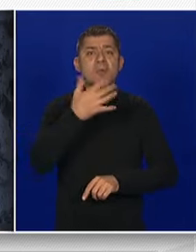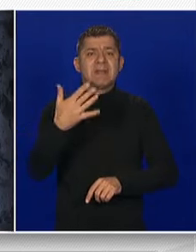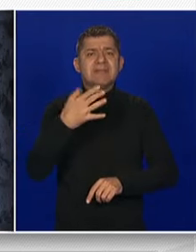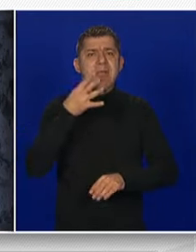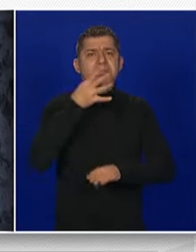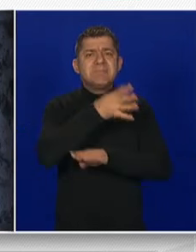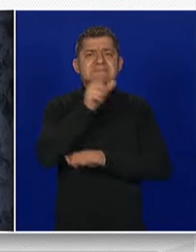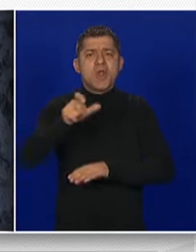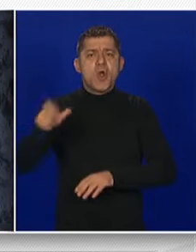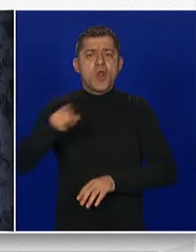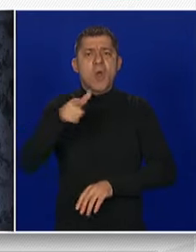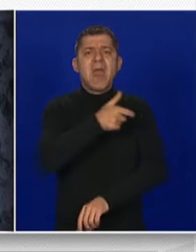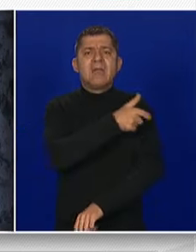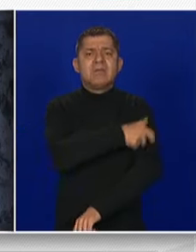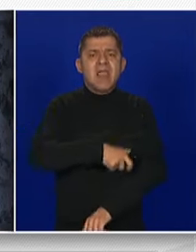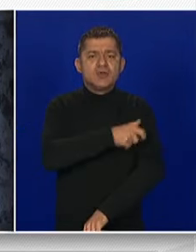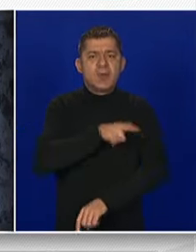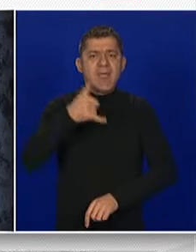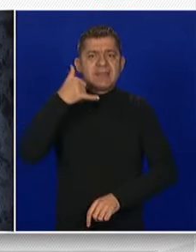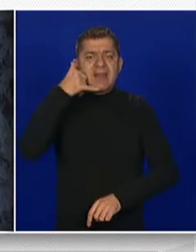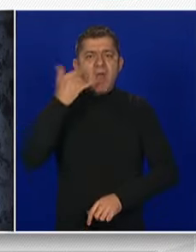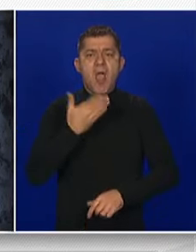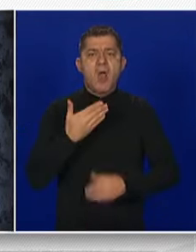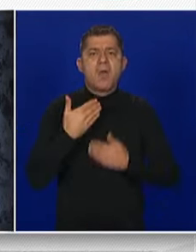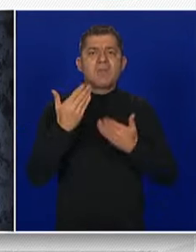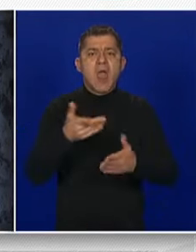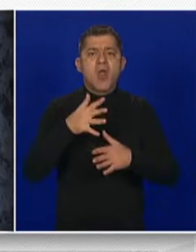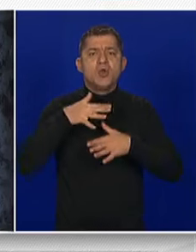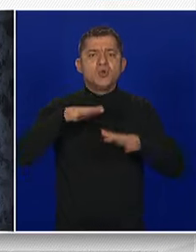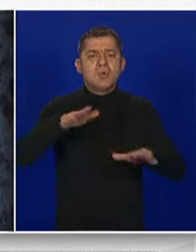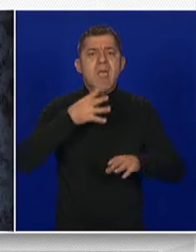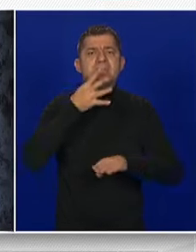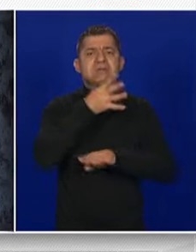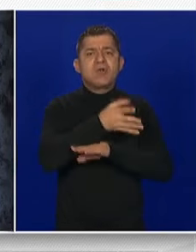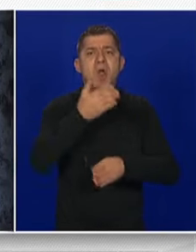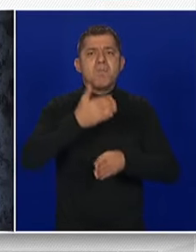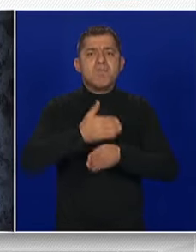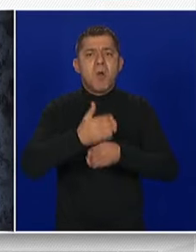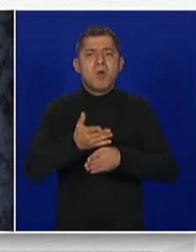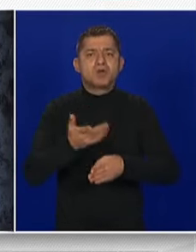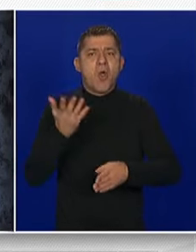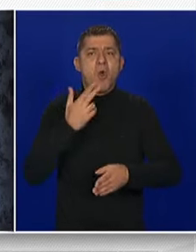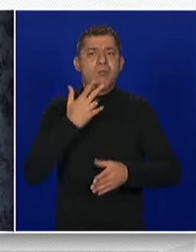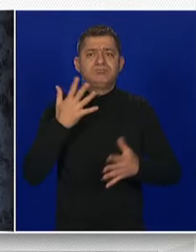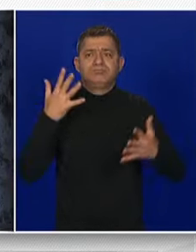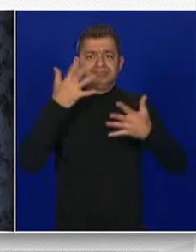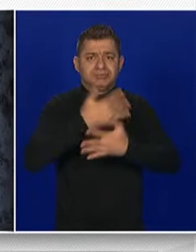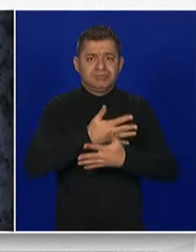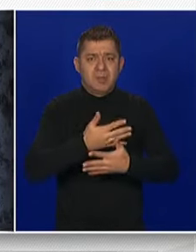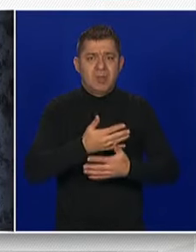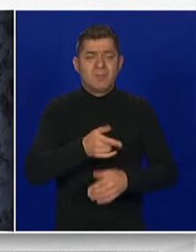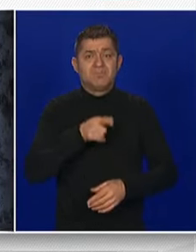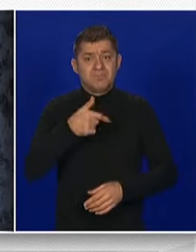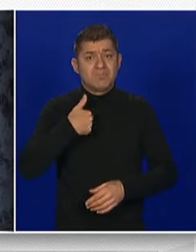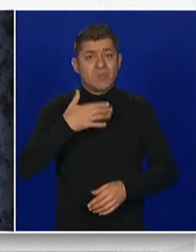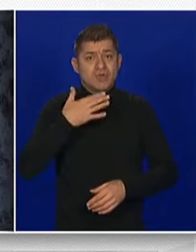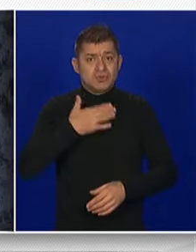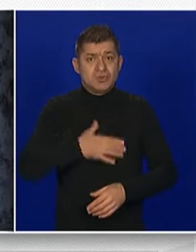dežuraju na tim telefonima i pružaju građanima psihološku pomoć. To je ono što ćemo nastojati